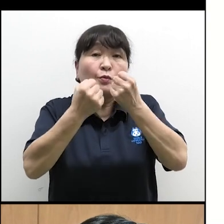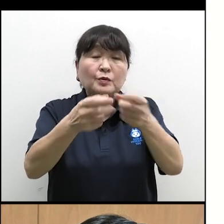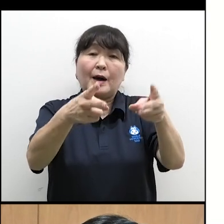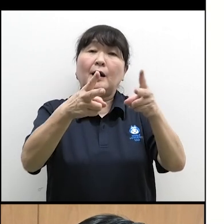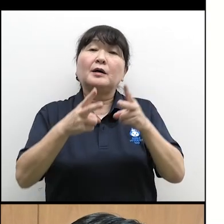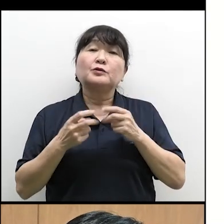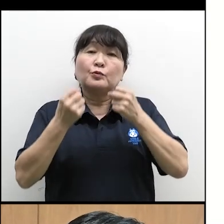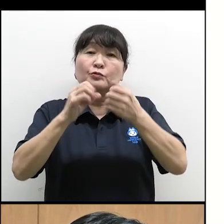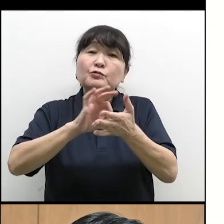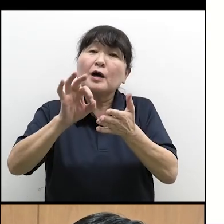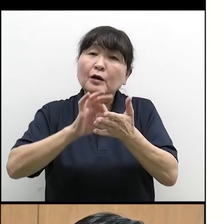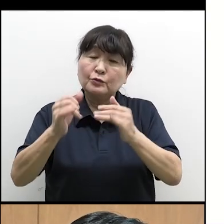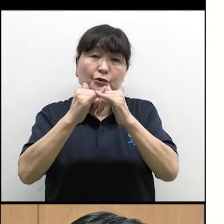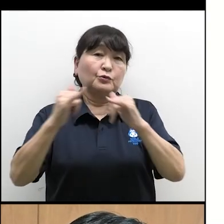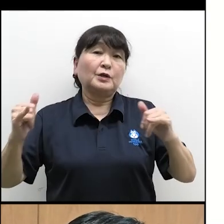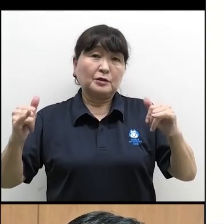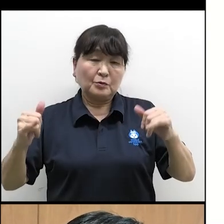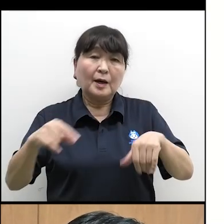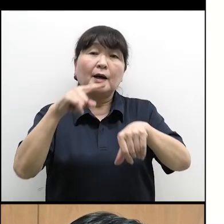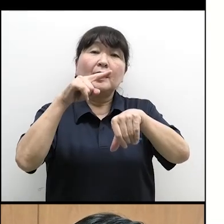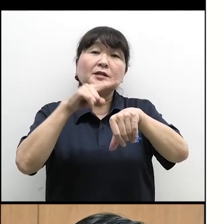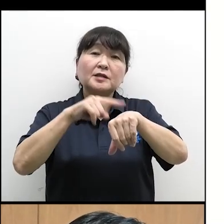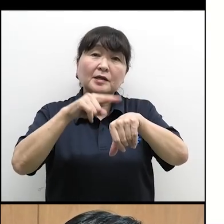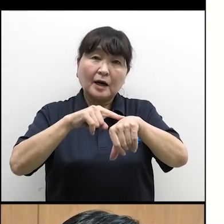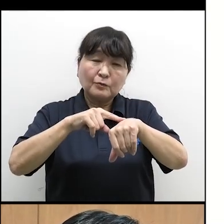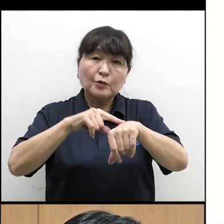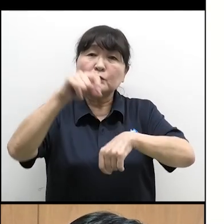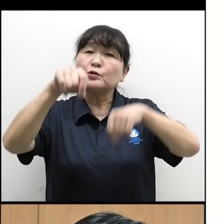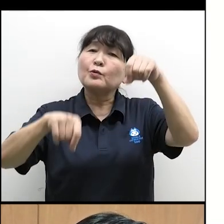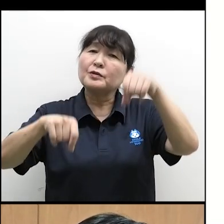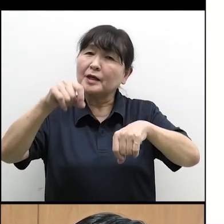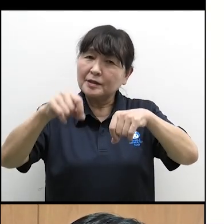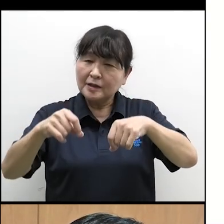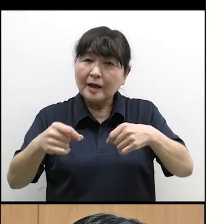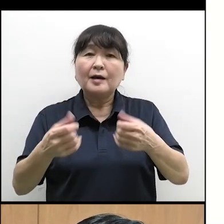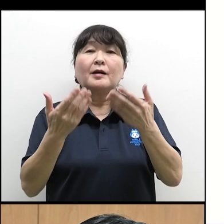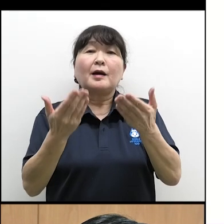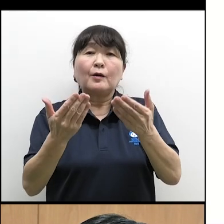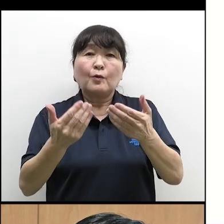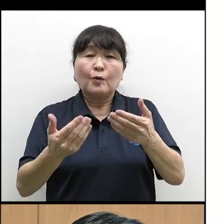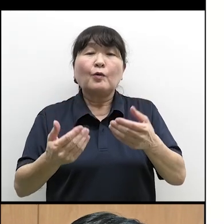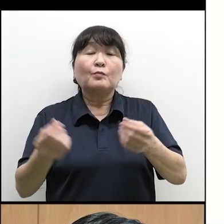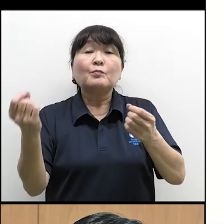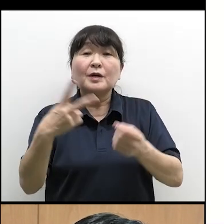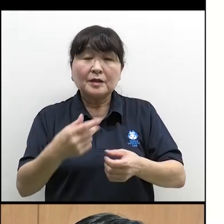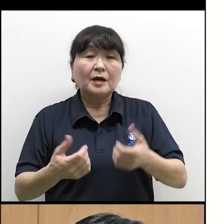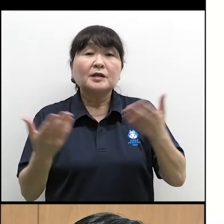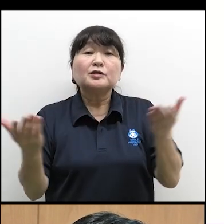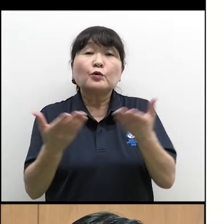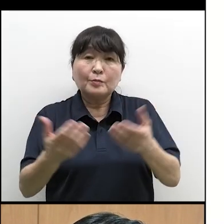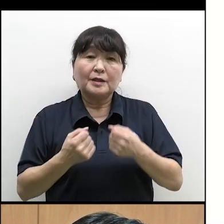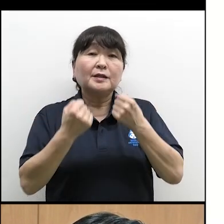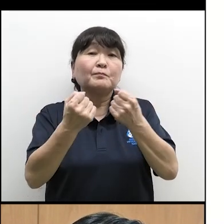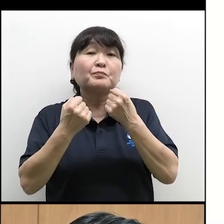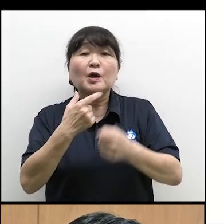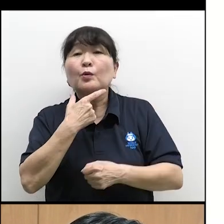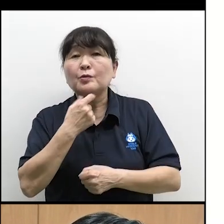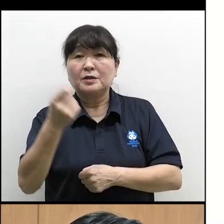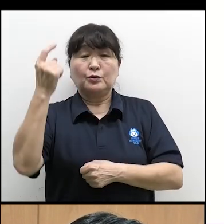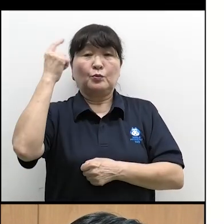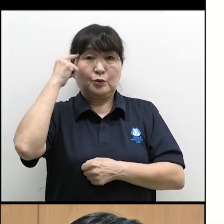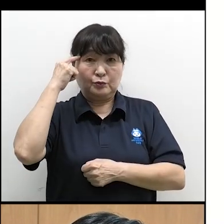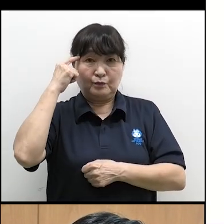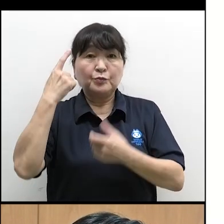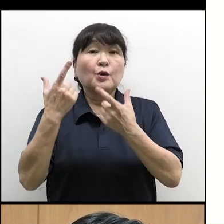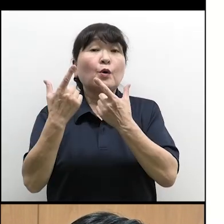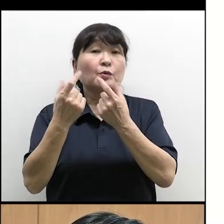を避けて通学通勤していただけると幸いでございます。同じくこの天満橋についても、やはり